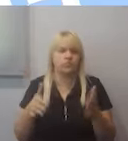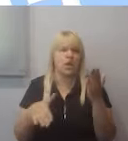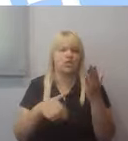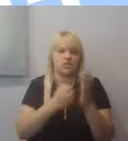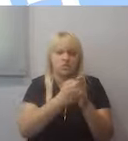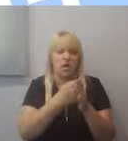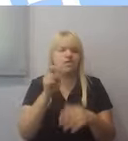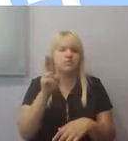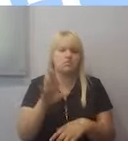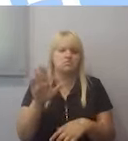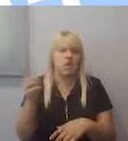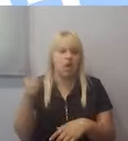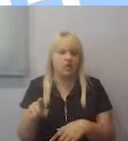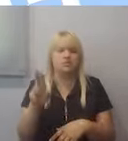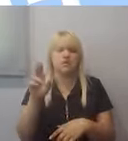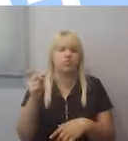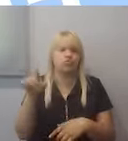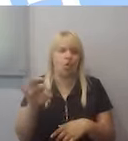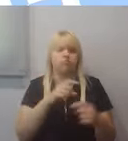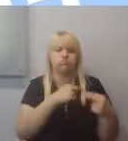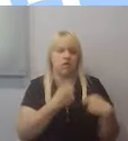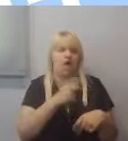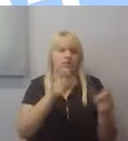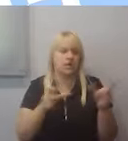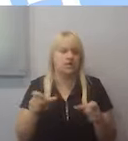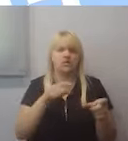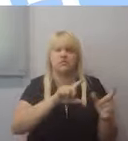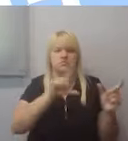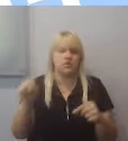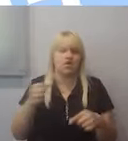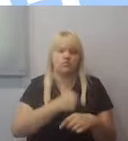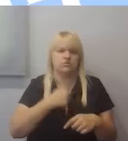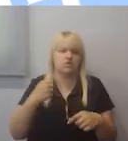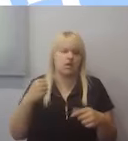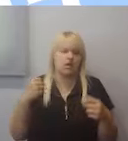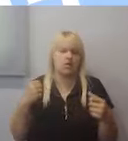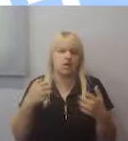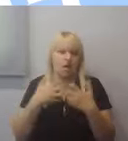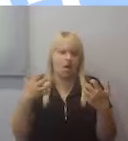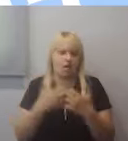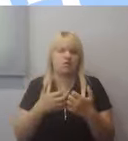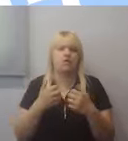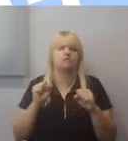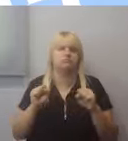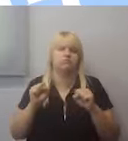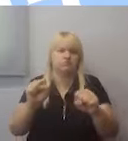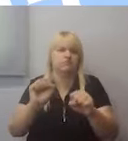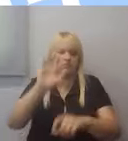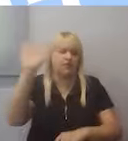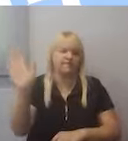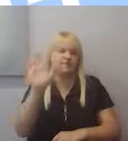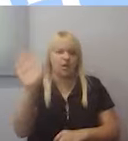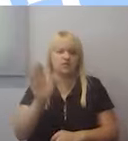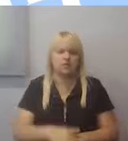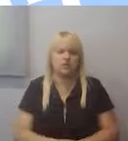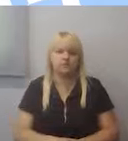partneriem kas dosies frontes līnijās un darīs savu darbu aizstāvēs valsti tas ir